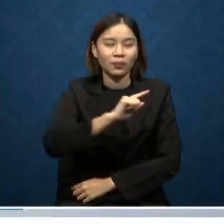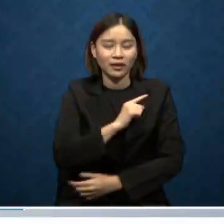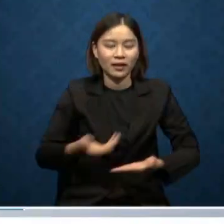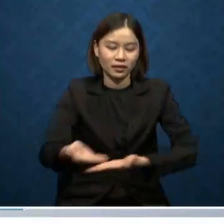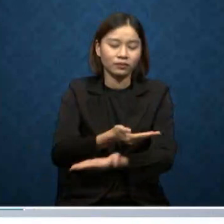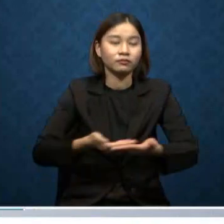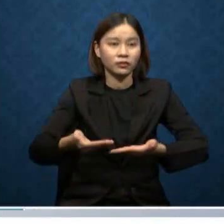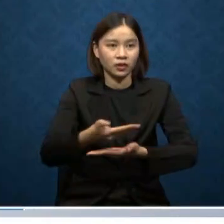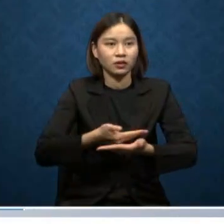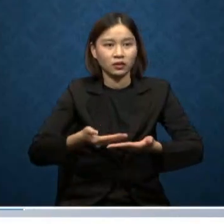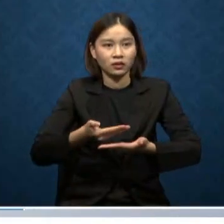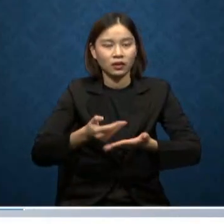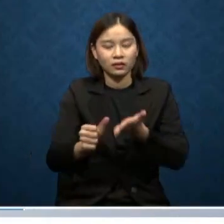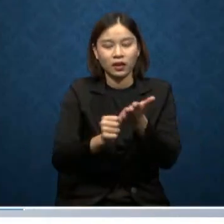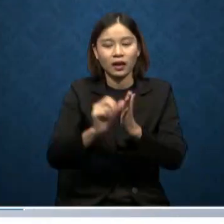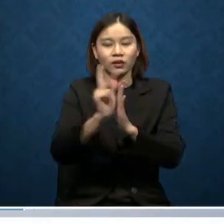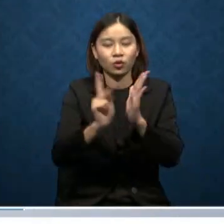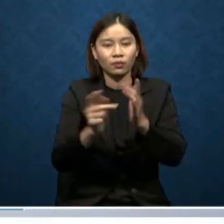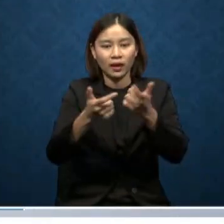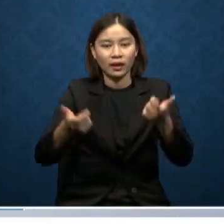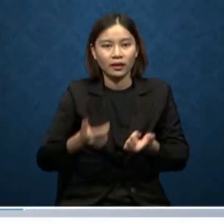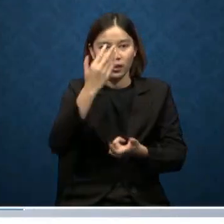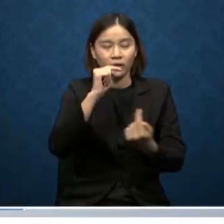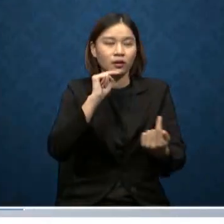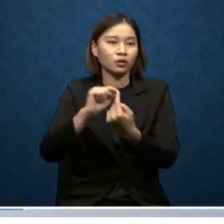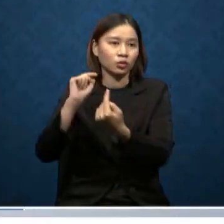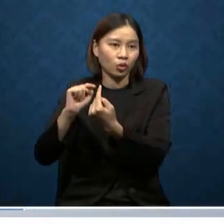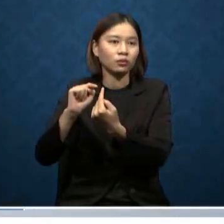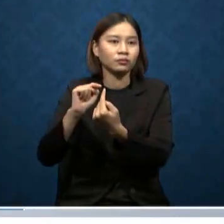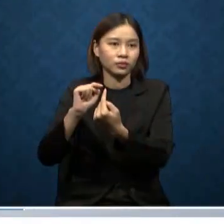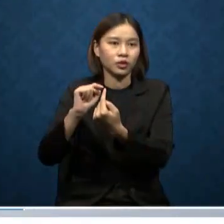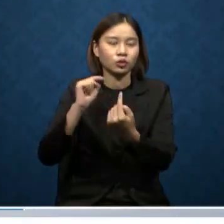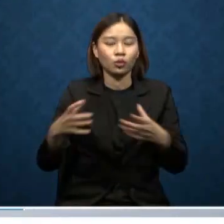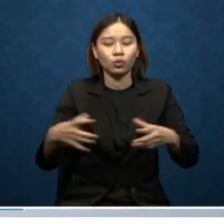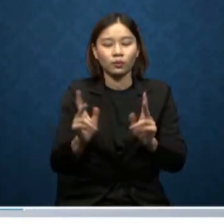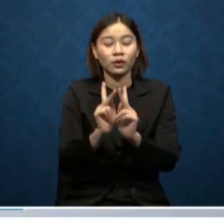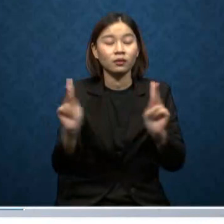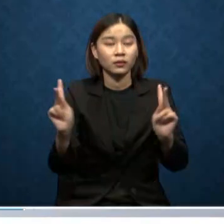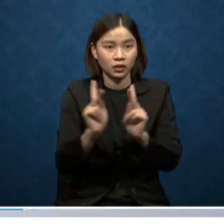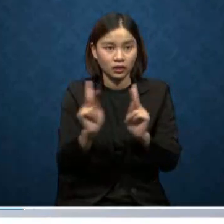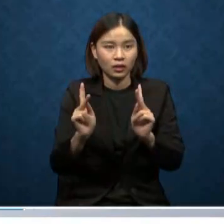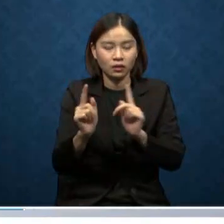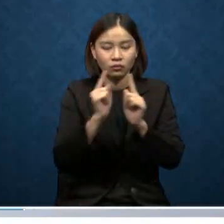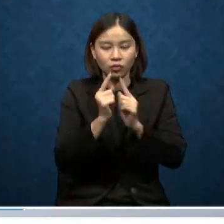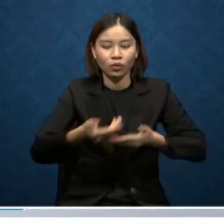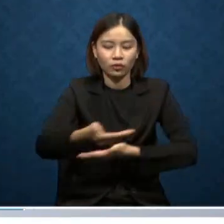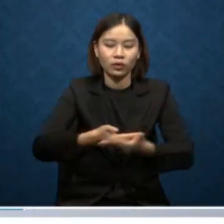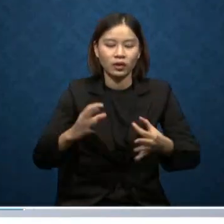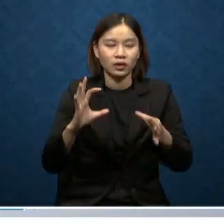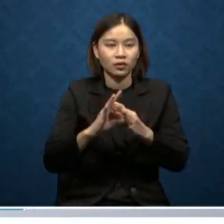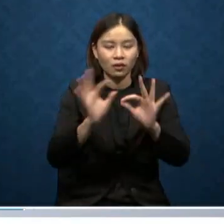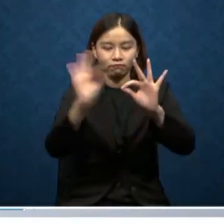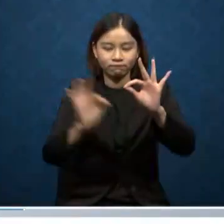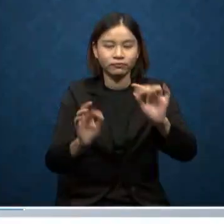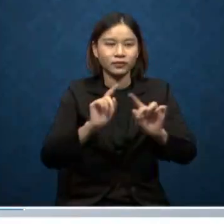ปภาระในการทจะมาแ้ technological เพื่ใหเกความหมดสมโดยเฉพาะการตงกมธิการเพื่มาพดคุยกัในเรื่องของรละเอีดต่